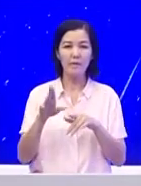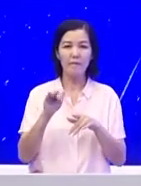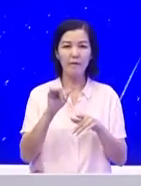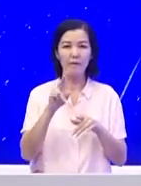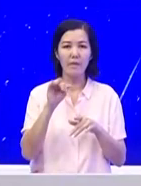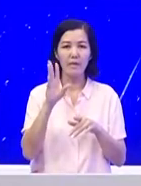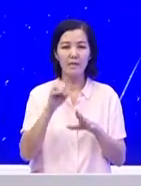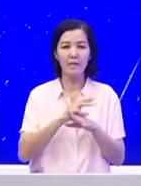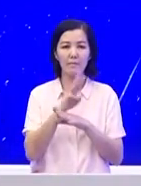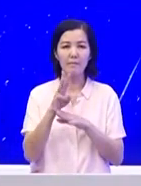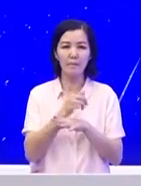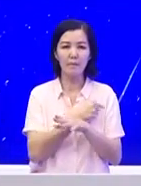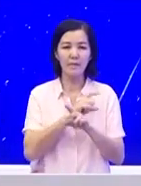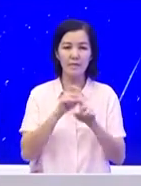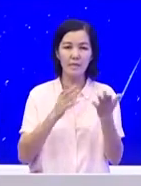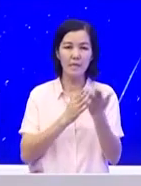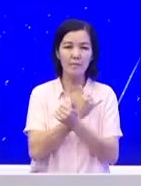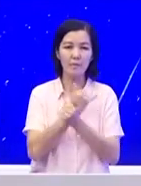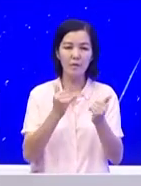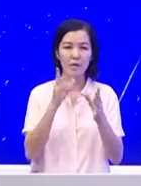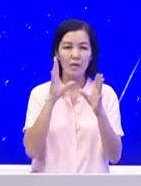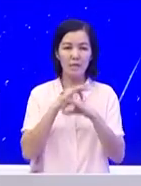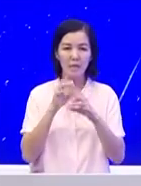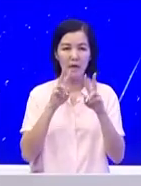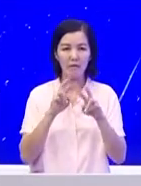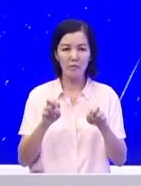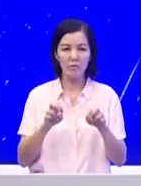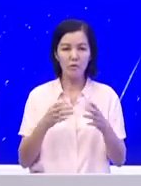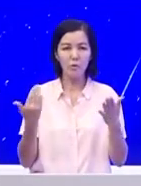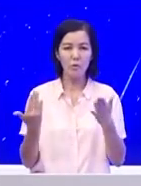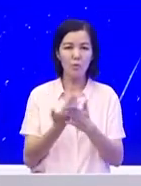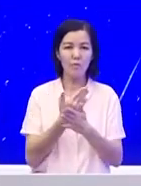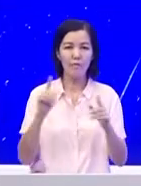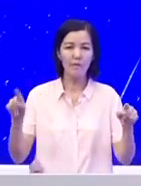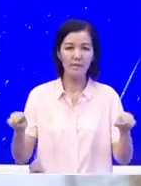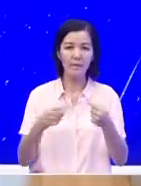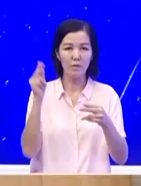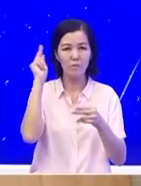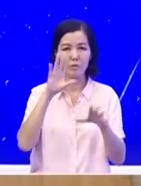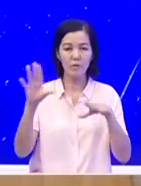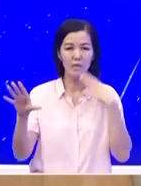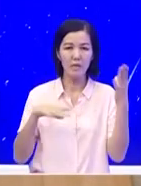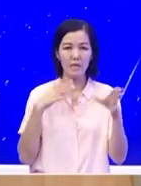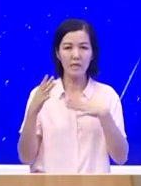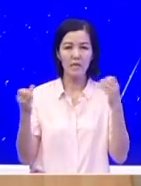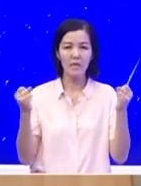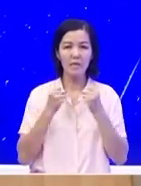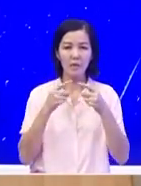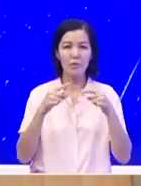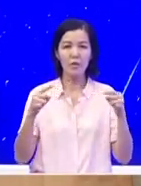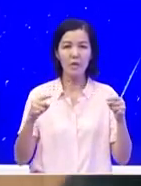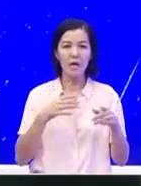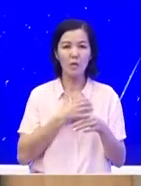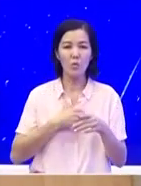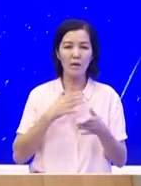фармакологическое обеспечение, медицинское обслуживание и диагностику, а также новый регламент по возобновлению учебно-тренировочных занятий спортсменов и